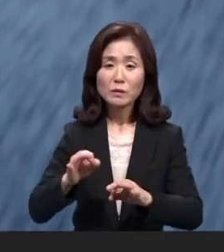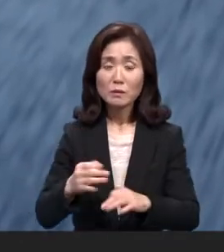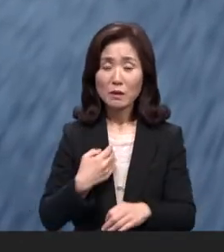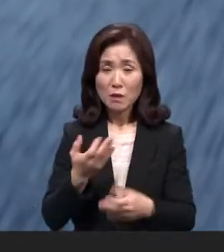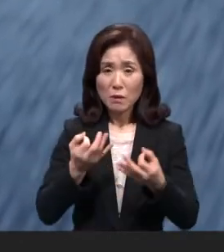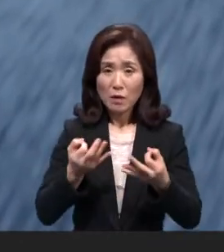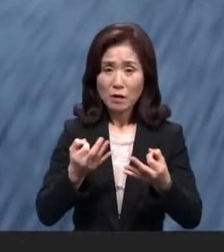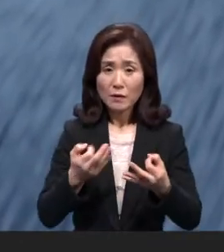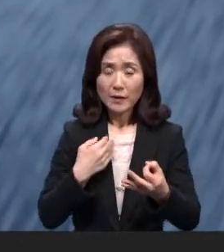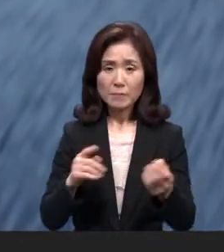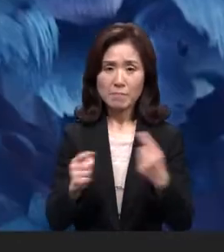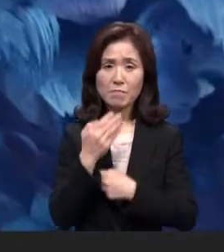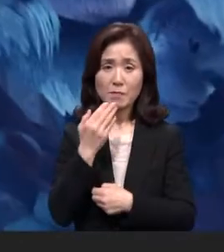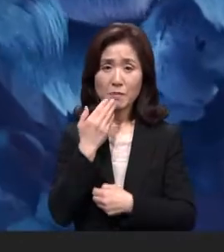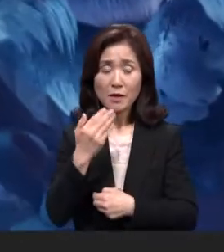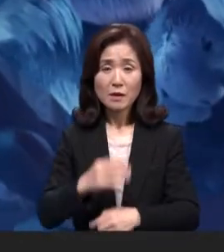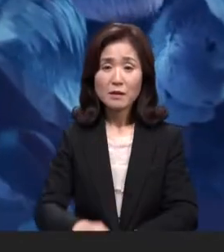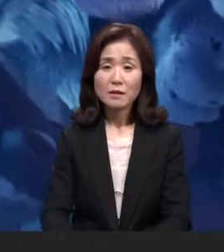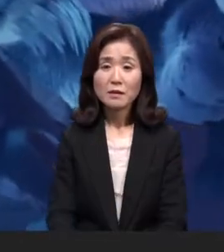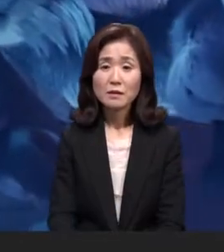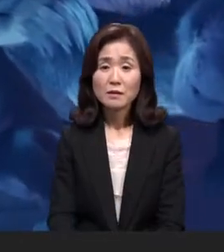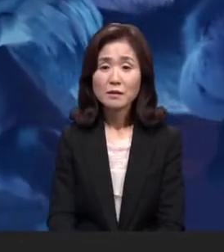보세요. 고칠 수 있어요.